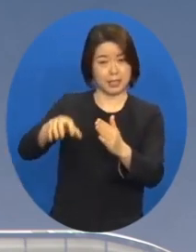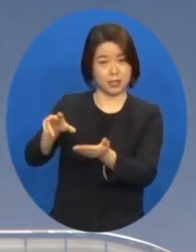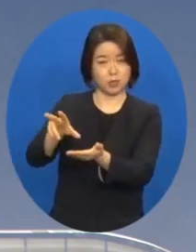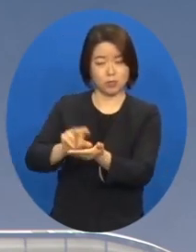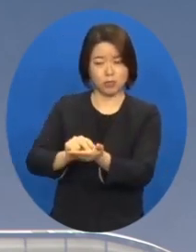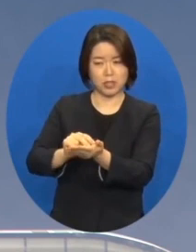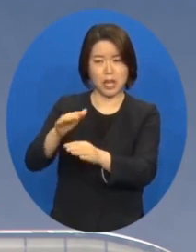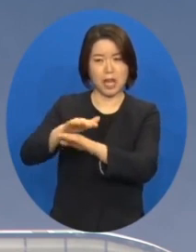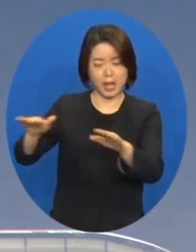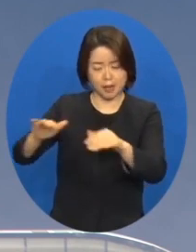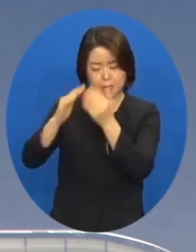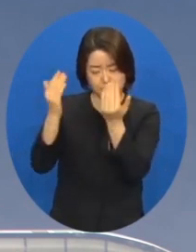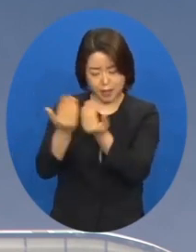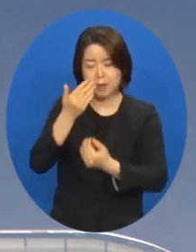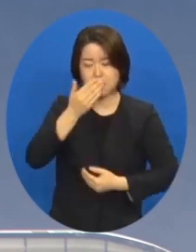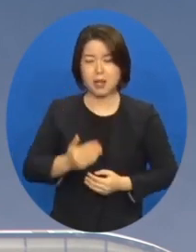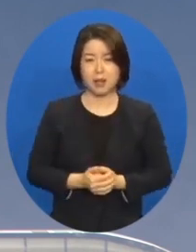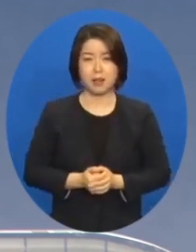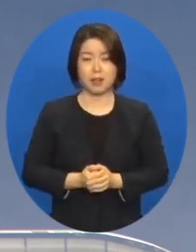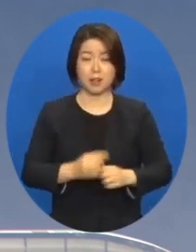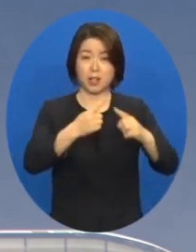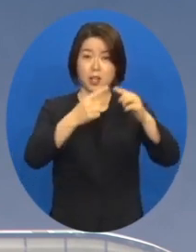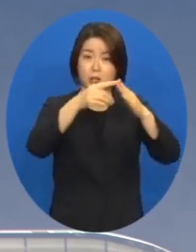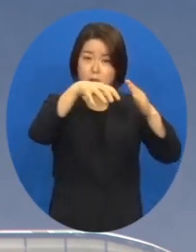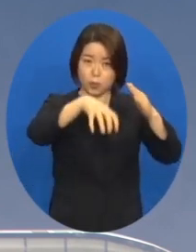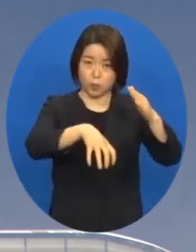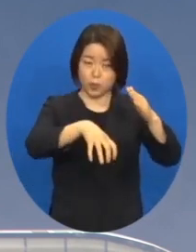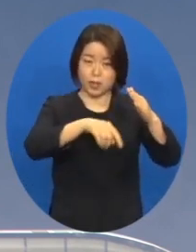문제 없습니다. 교회 안에